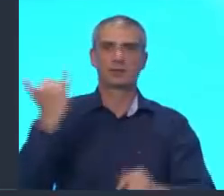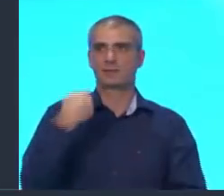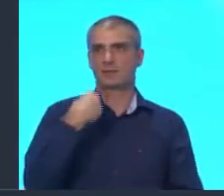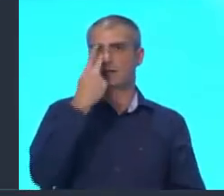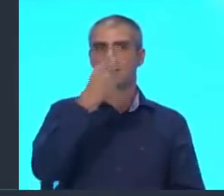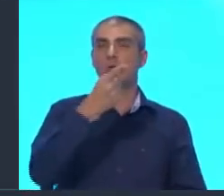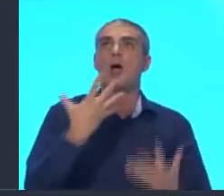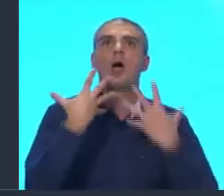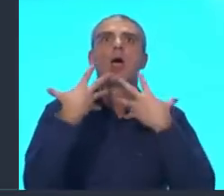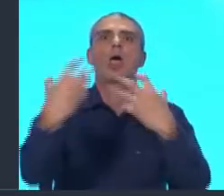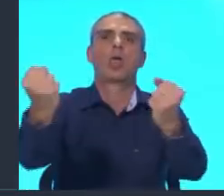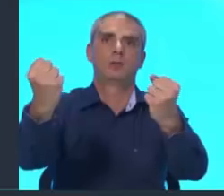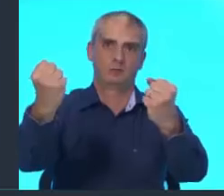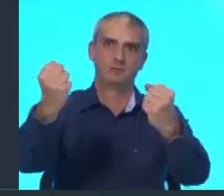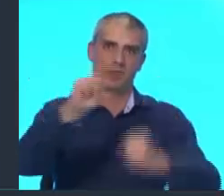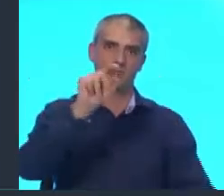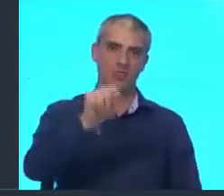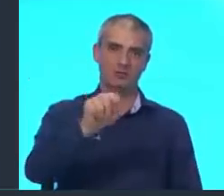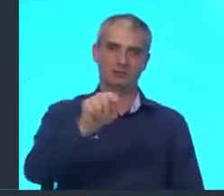משיכה לנושא הזה.